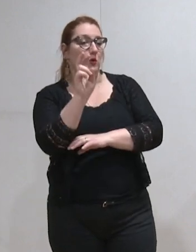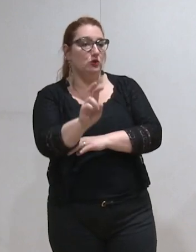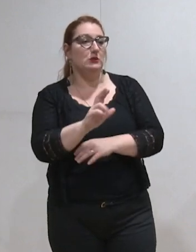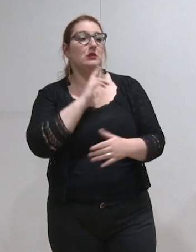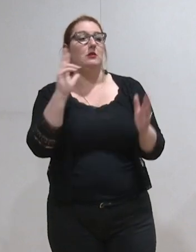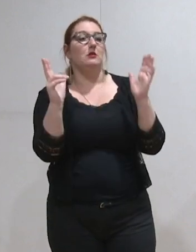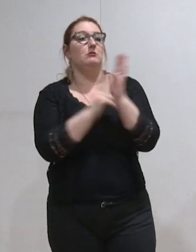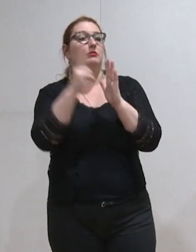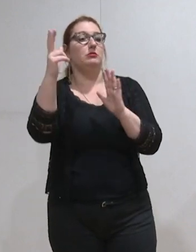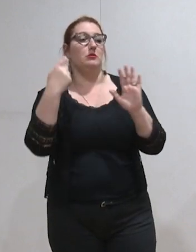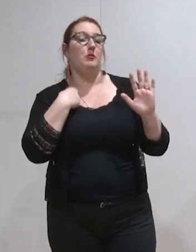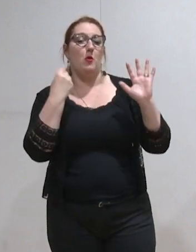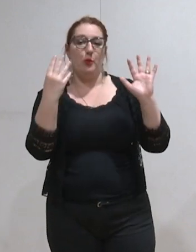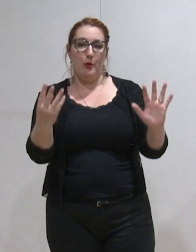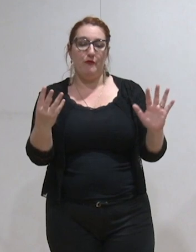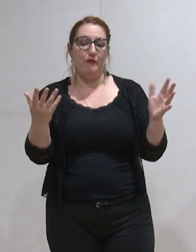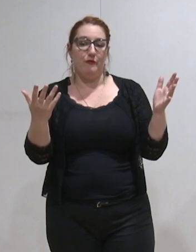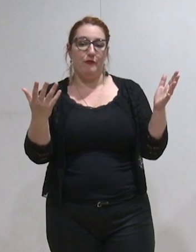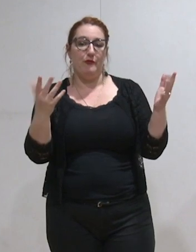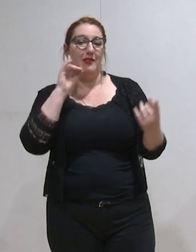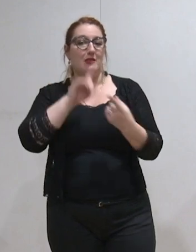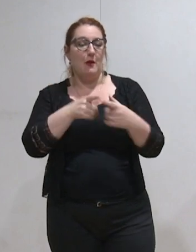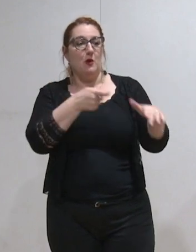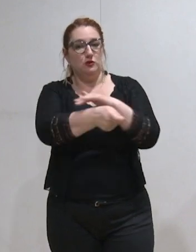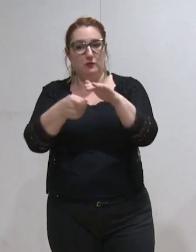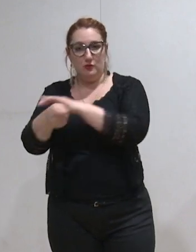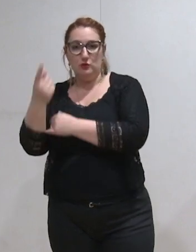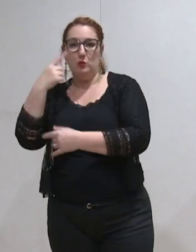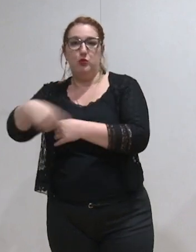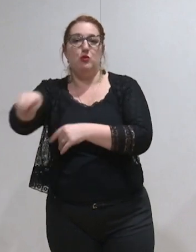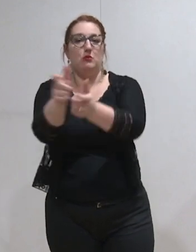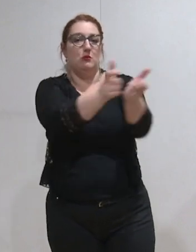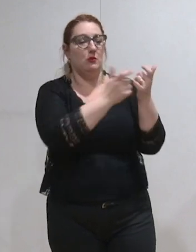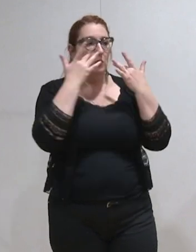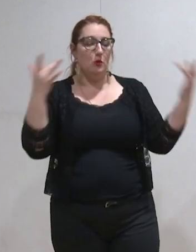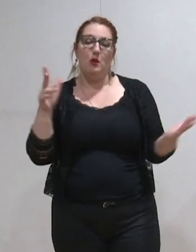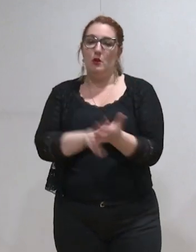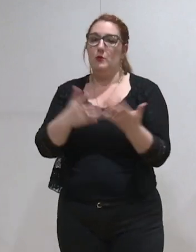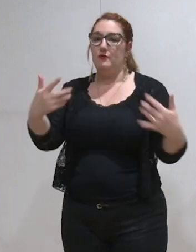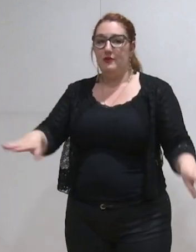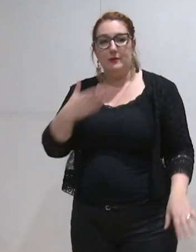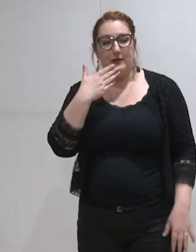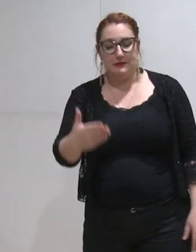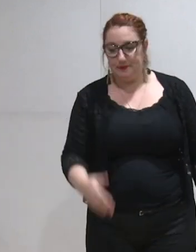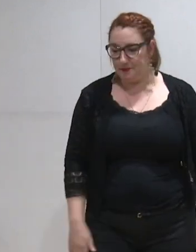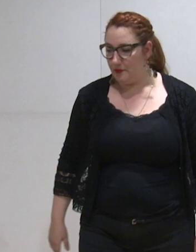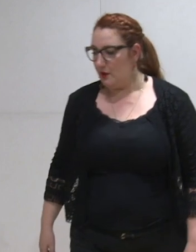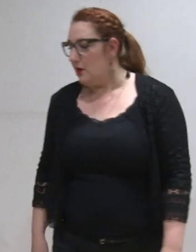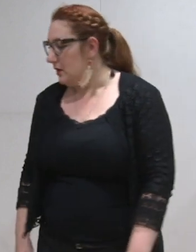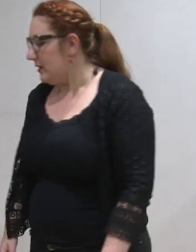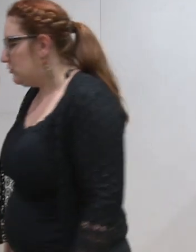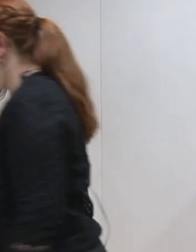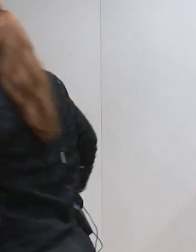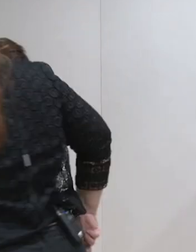cette délibération numéro 9 sur les subventions au opérateurs culturels et donc adopté je vous remercie